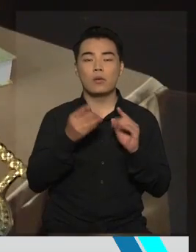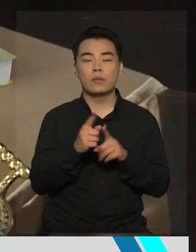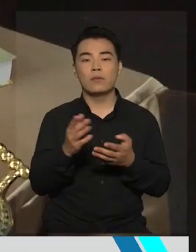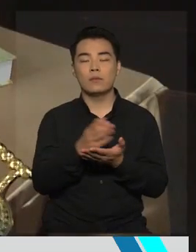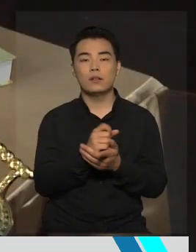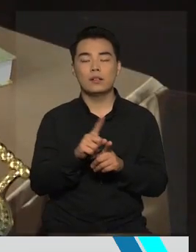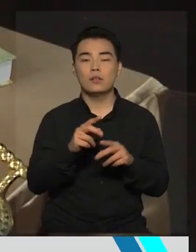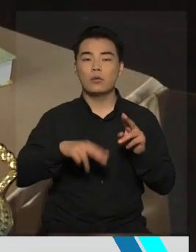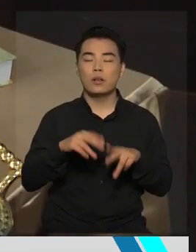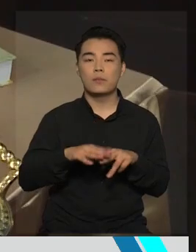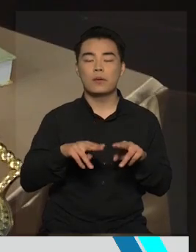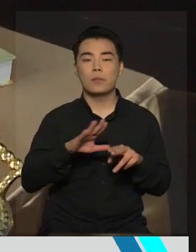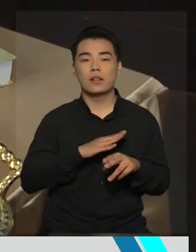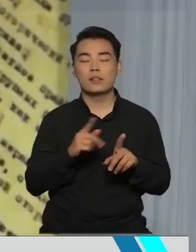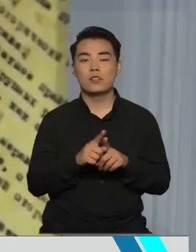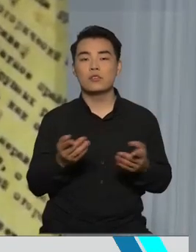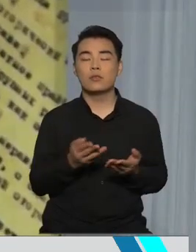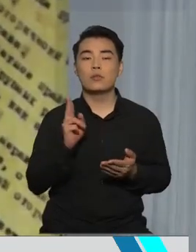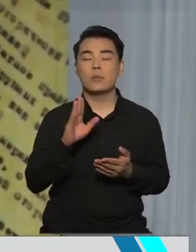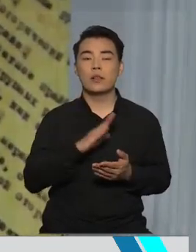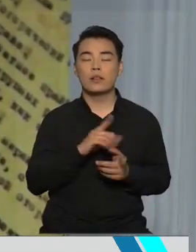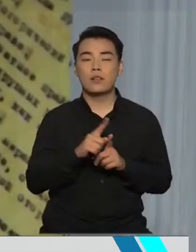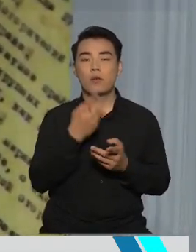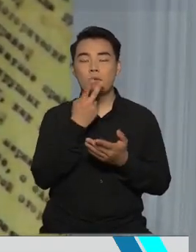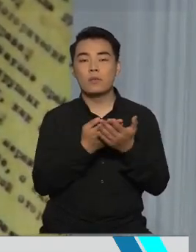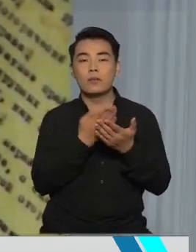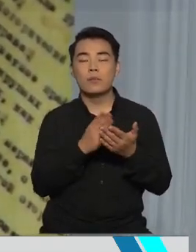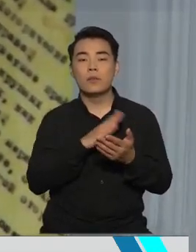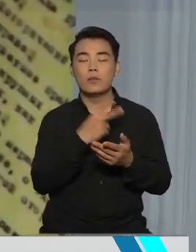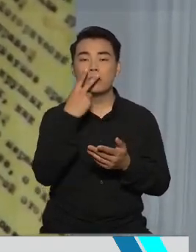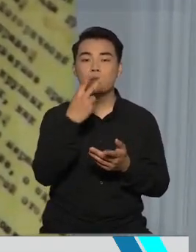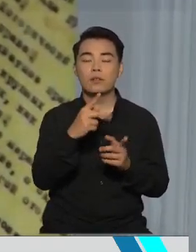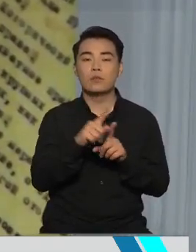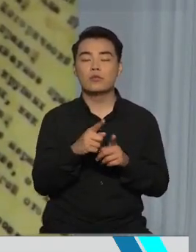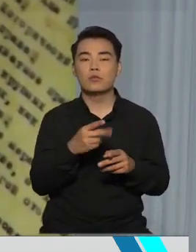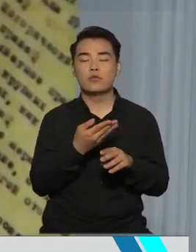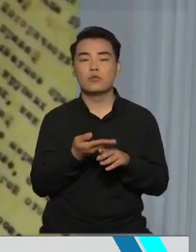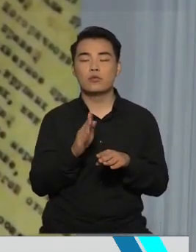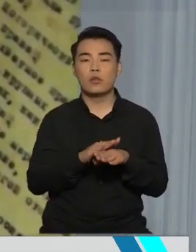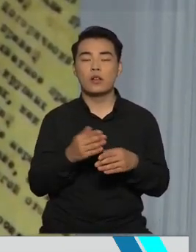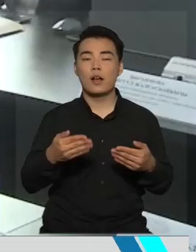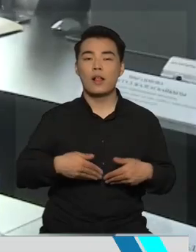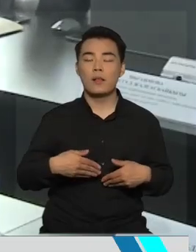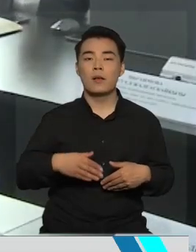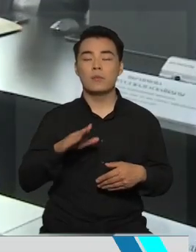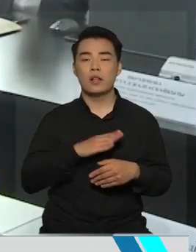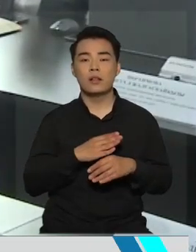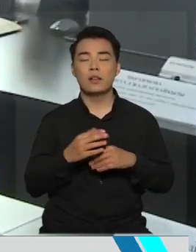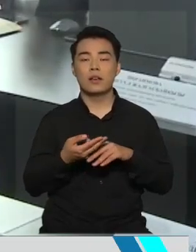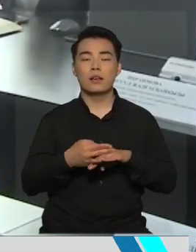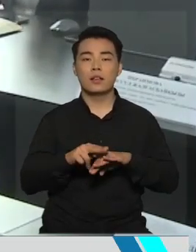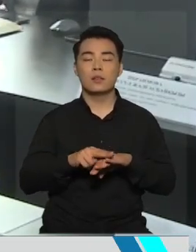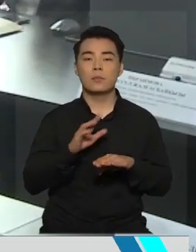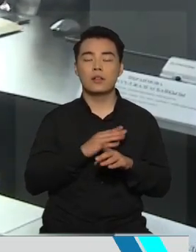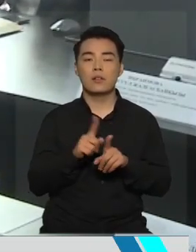воспоминания родственников, спецпереселенцев и тех, кто стал очевидцем и свидетелем тяжелых 30-х годов Голодомора. Сегодня эти материалы